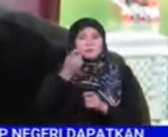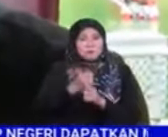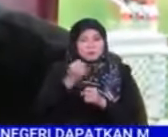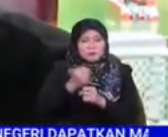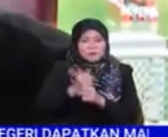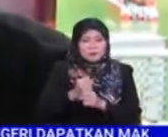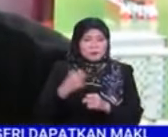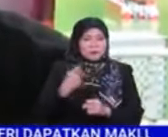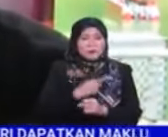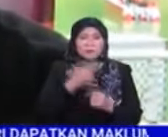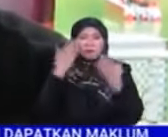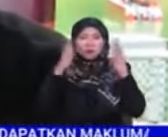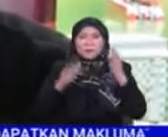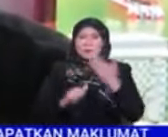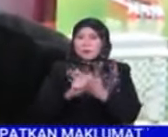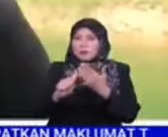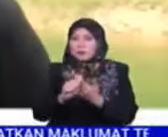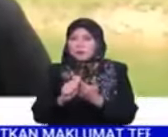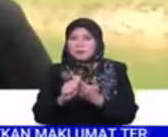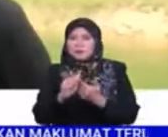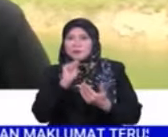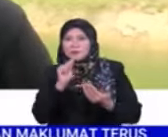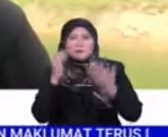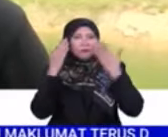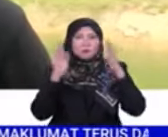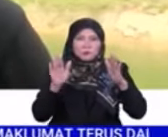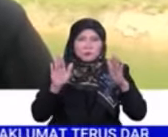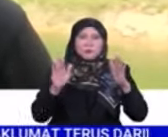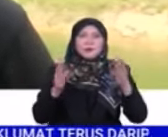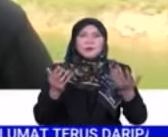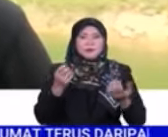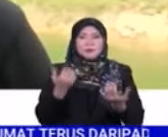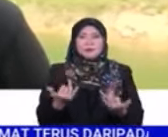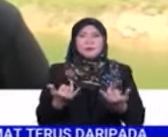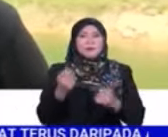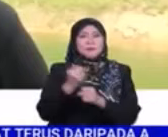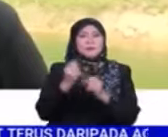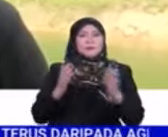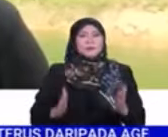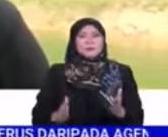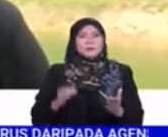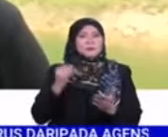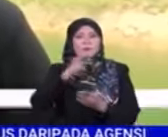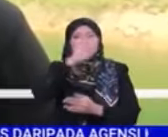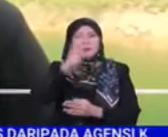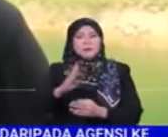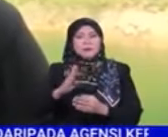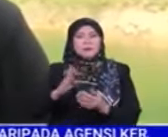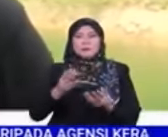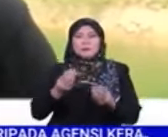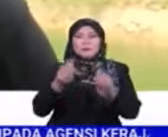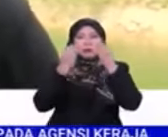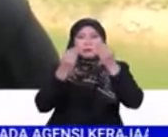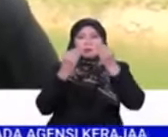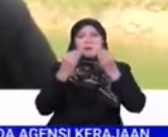kita buat tu kita tak tahu bahaya macam mana. Sebelum ini memang petugas meja jenayah tidak pernah pun didedahkan